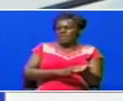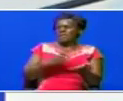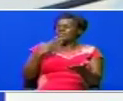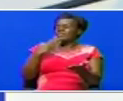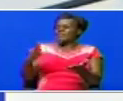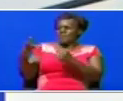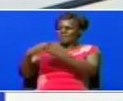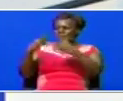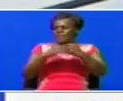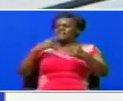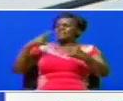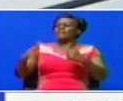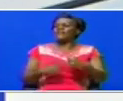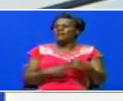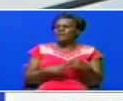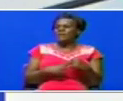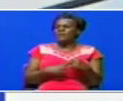388,700.